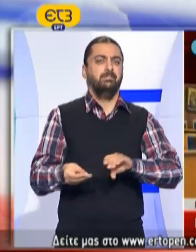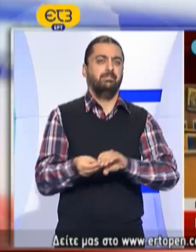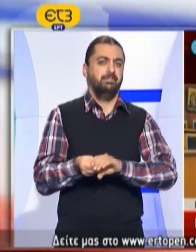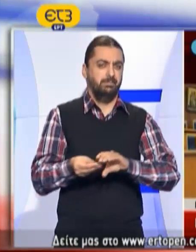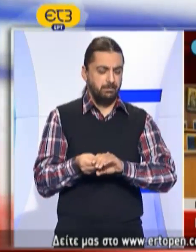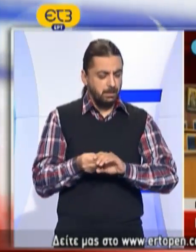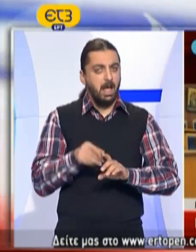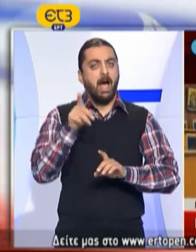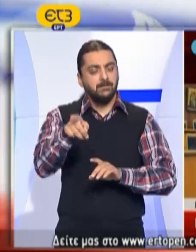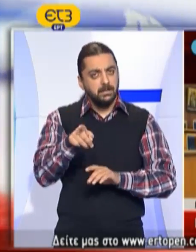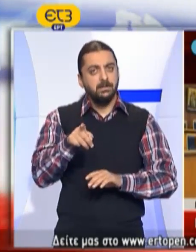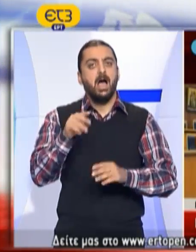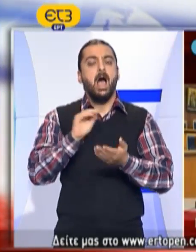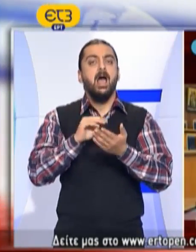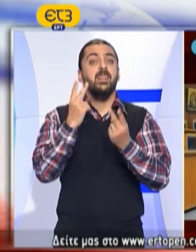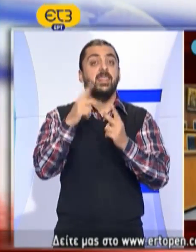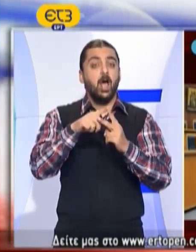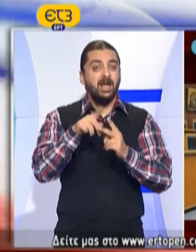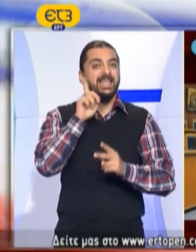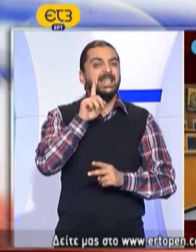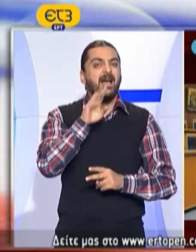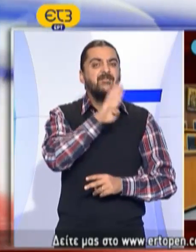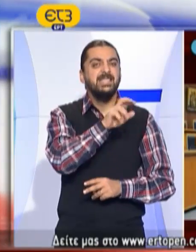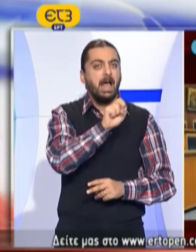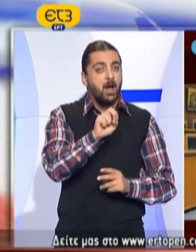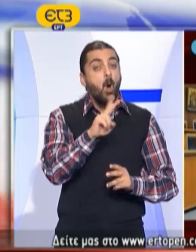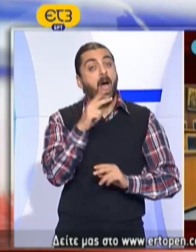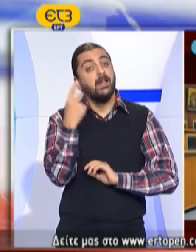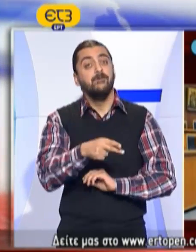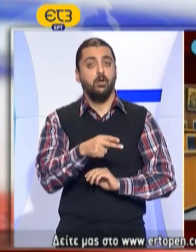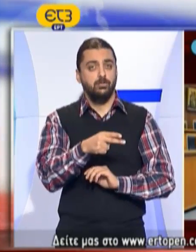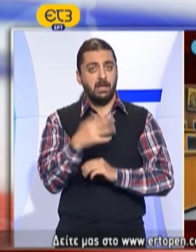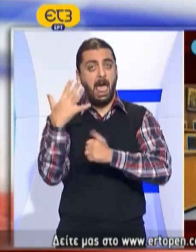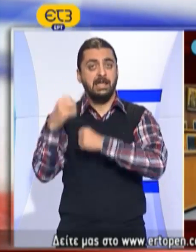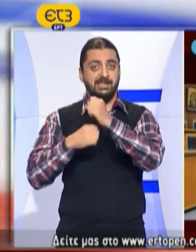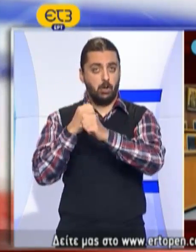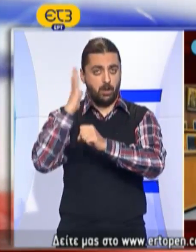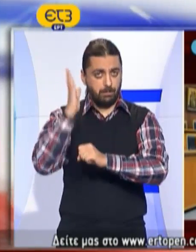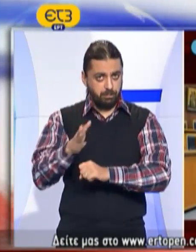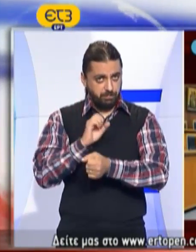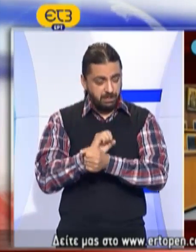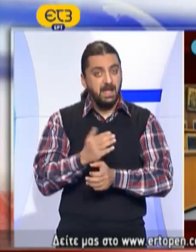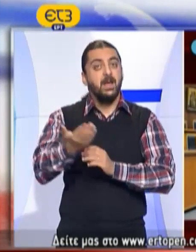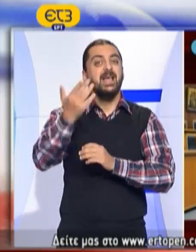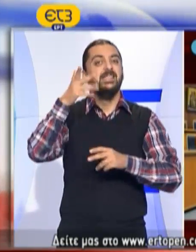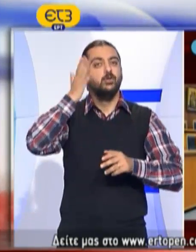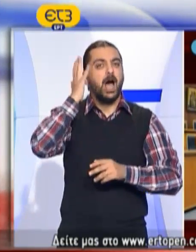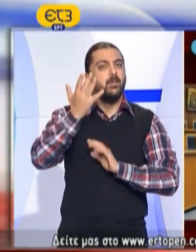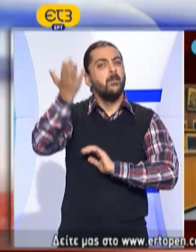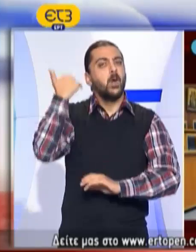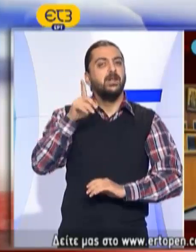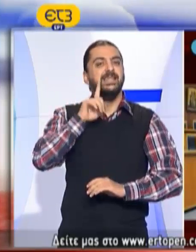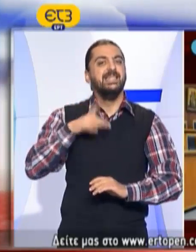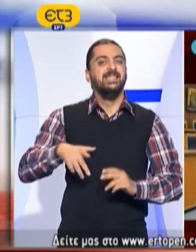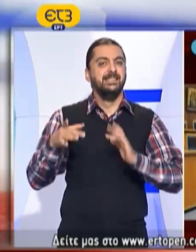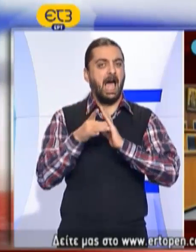λιγότερα χρόνια, κρίθηκαν ο αδερφός της Βίκη Σταμάτη, Παναγιώτη Σταμάτης, με 6 έτη, η πρώην σύζυγος του Άκη Τσοχατζόπουλου,